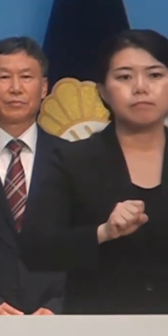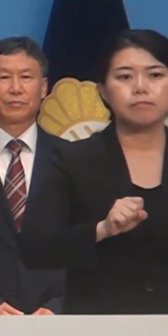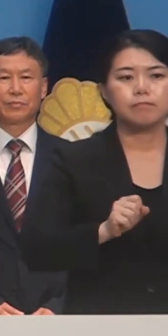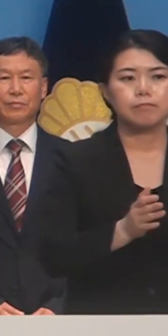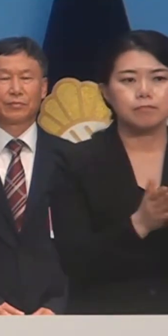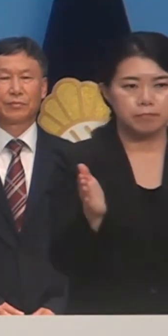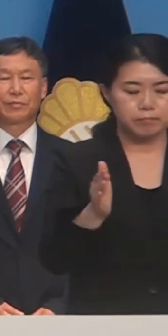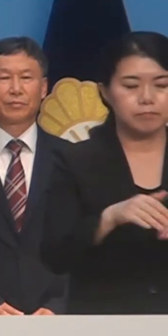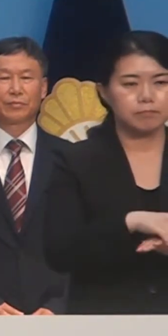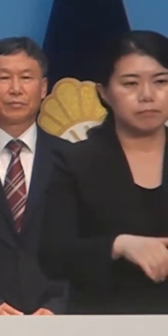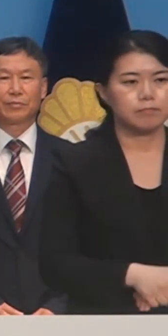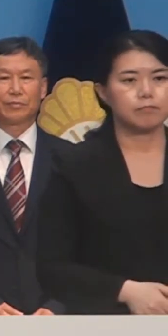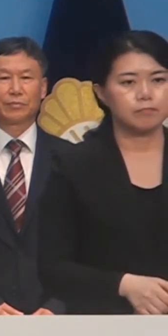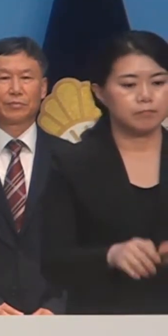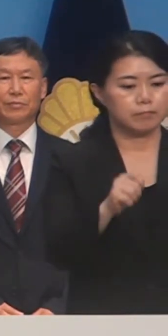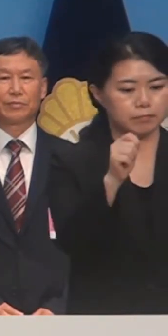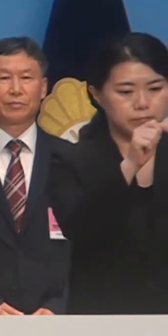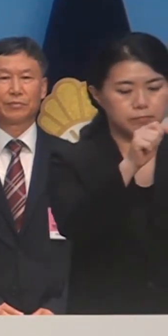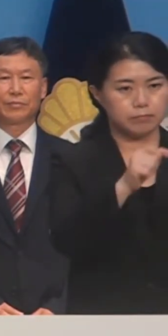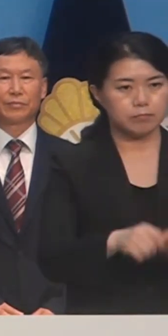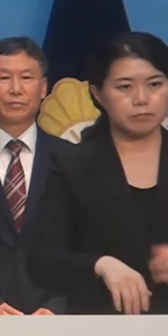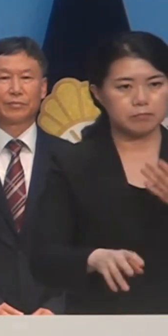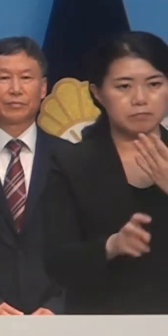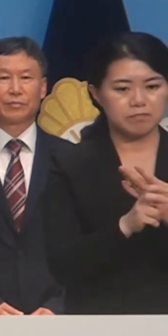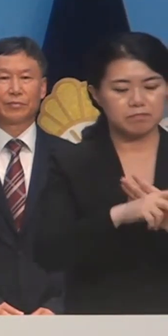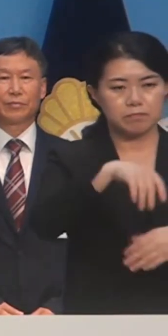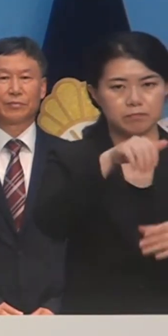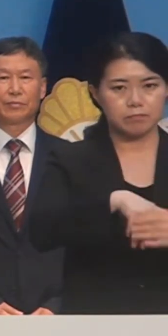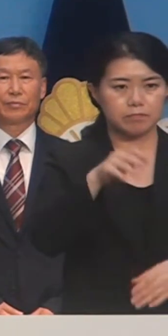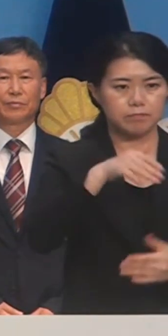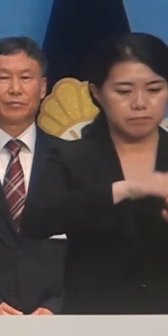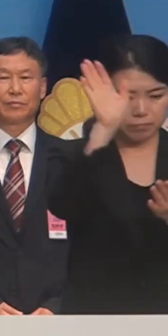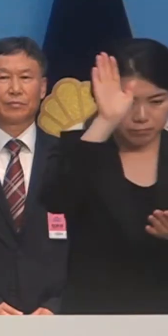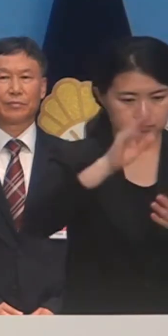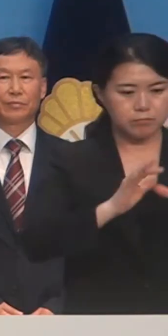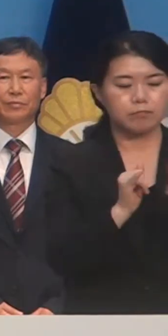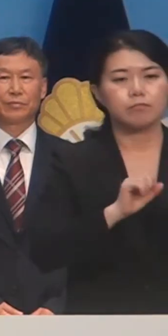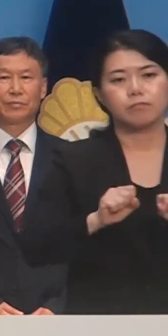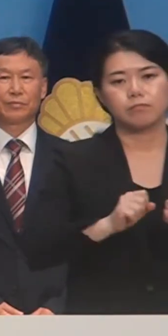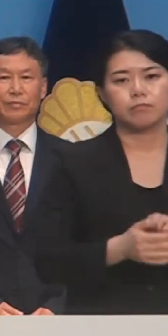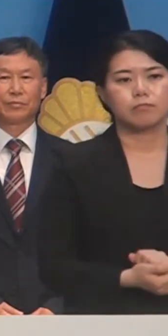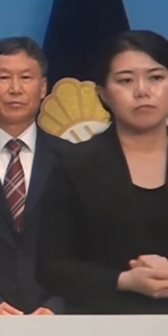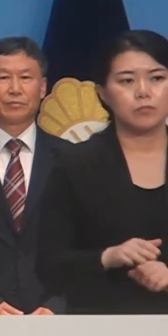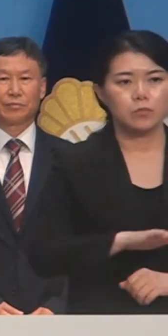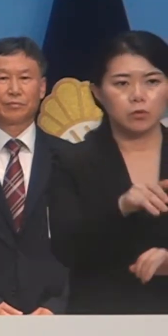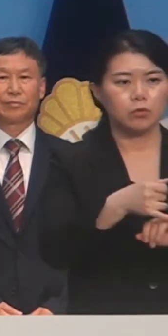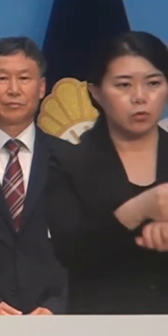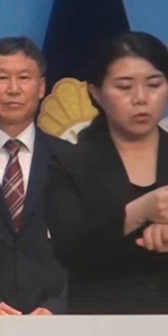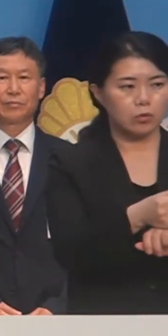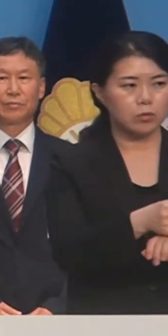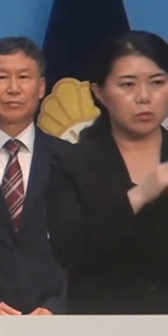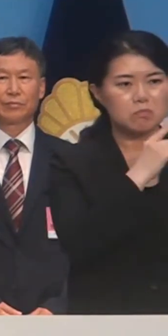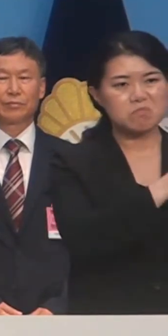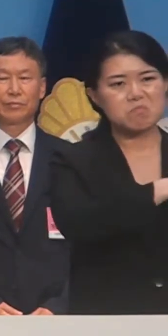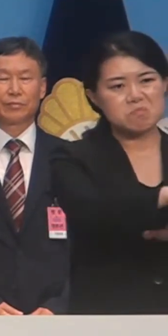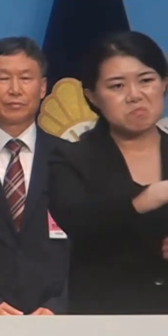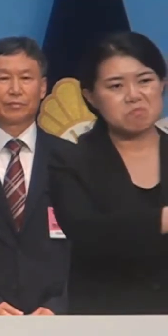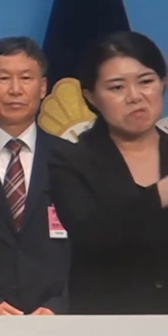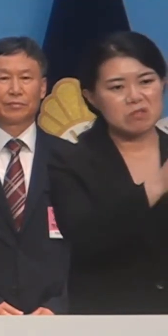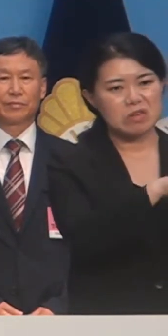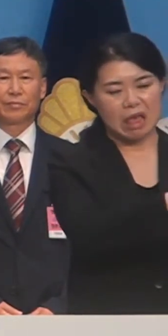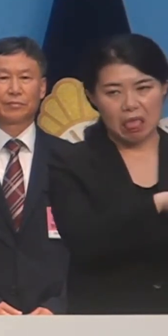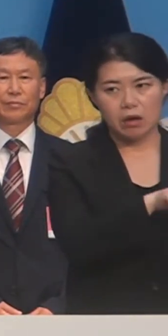것을 다짐한다. 첫째, 부정선거 아웃 국민운동이다. 우리는 반드시 종북종중